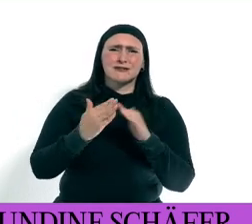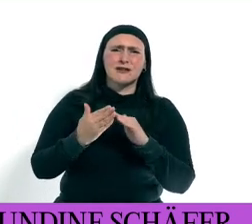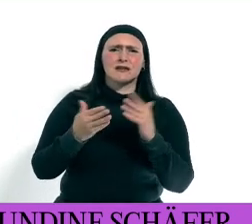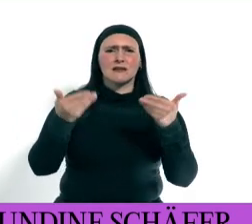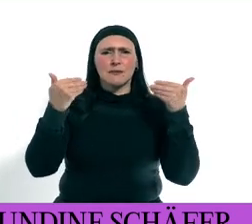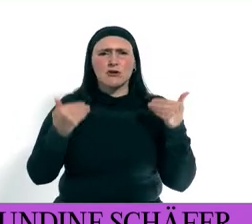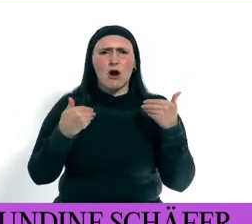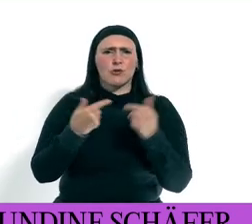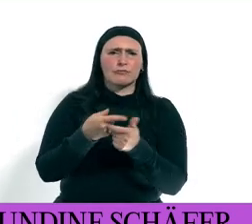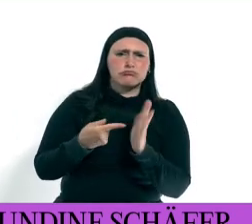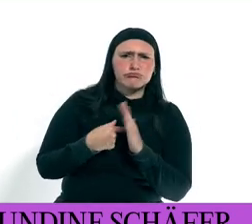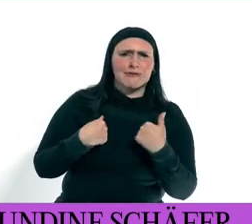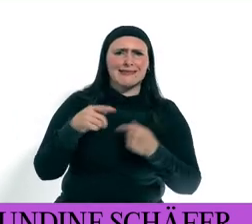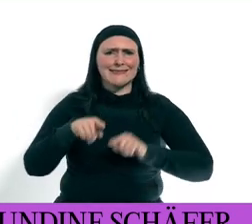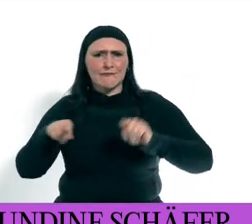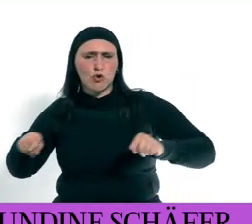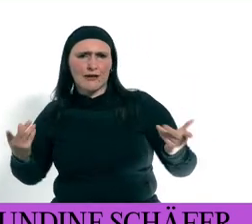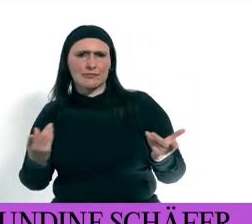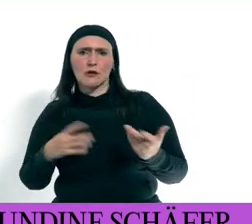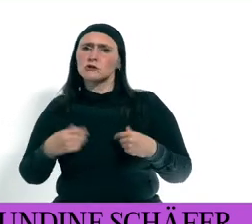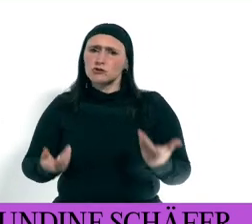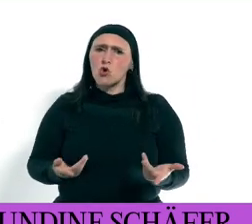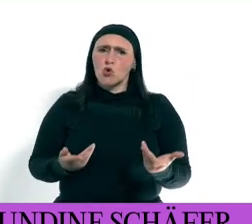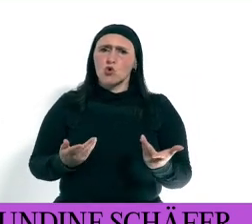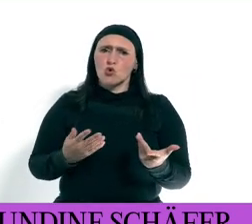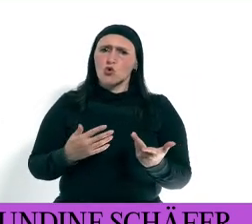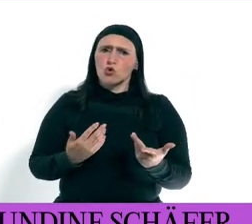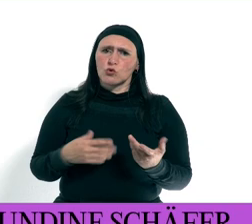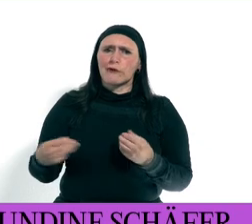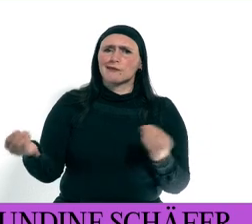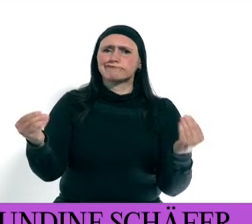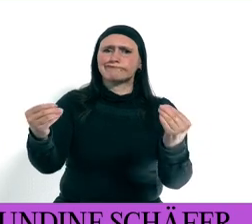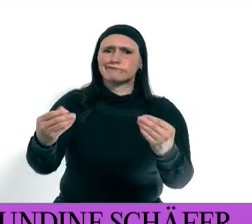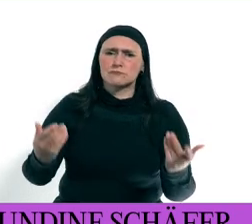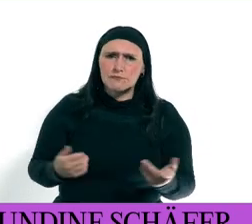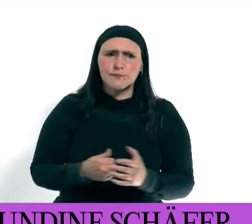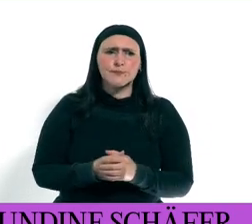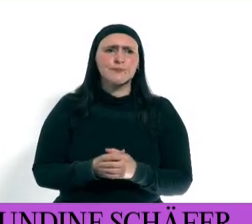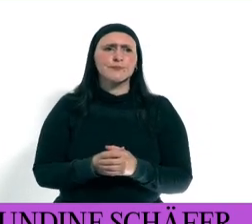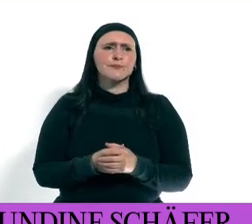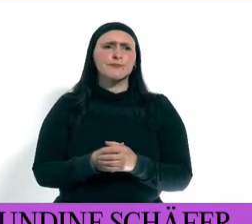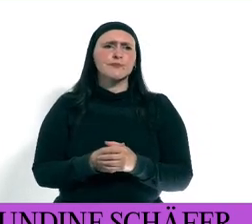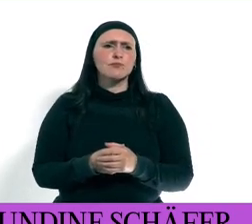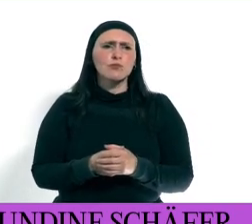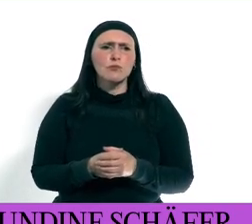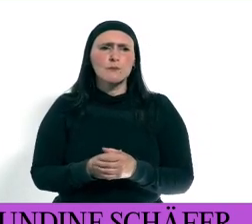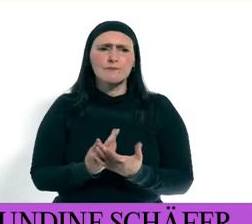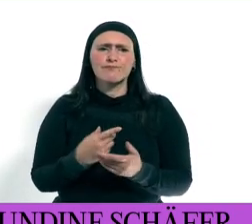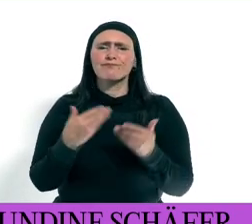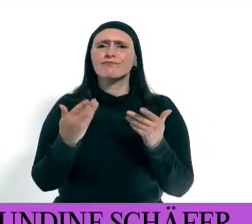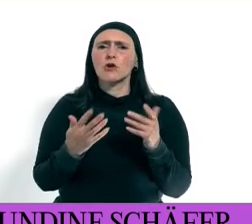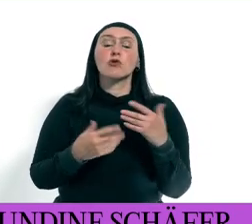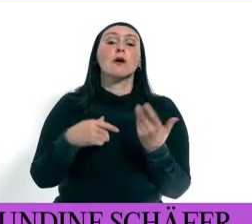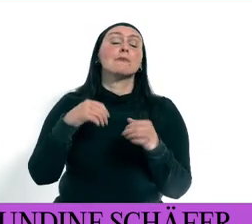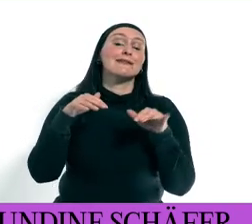Wir sind sehr, sehr vielfältig, wir vertreten ganz, ganz unterschiedliche Hintergründe, wenn man so will, und